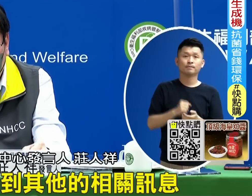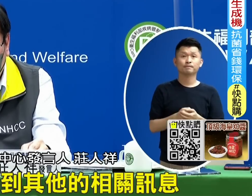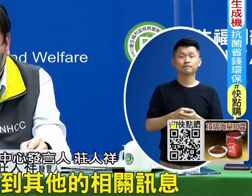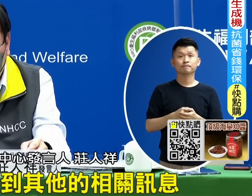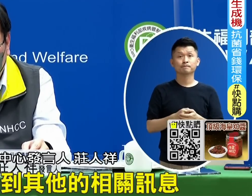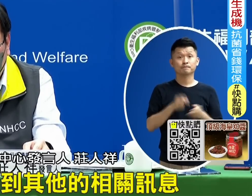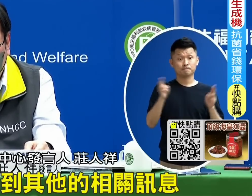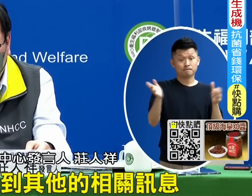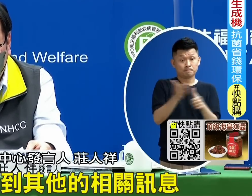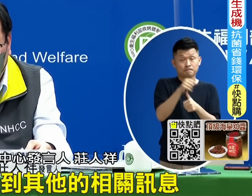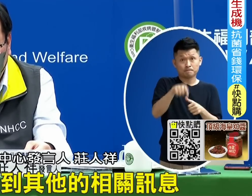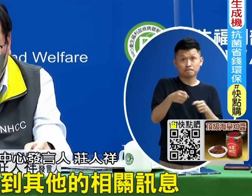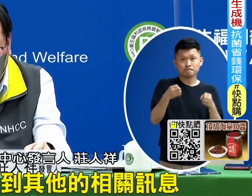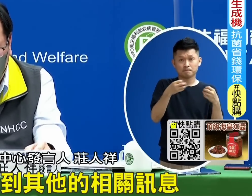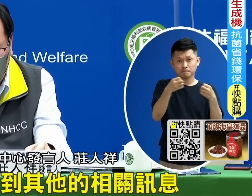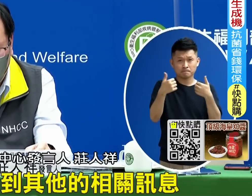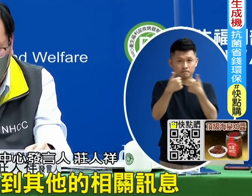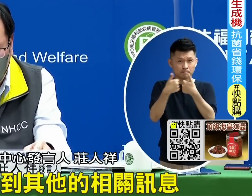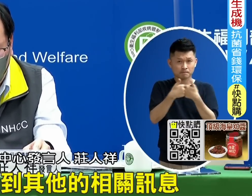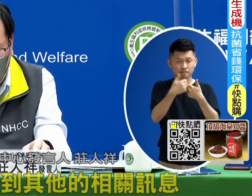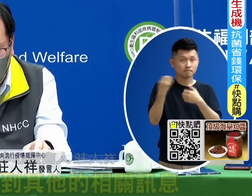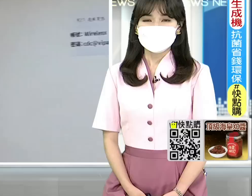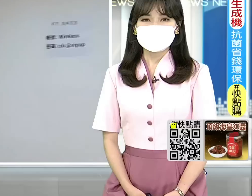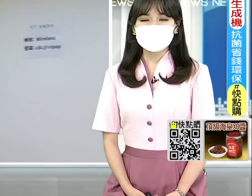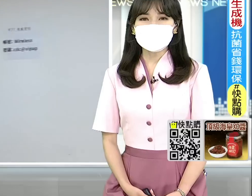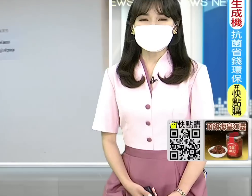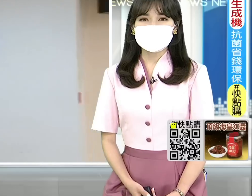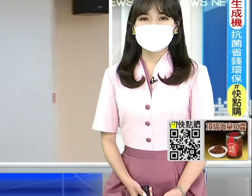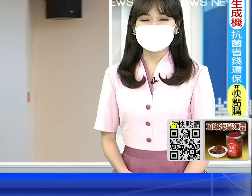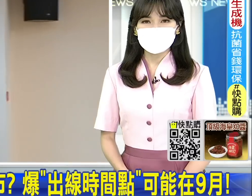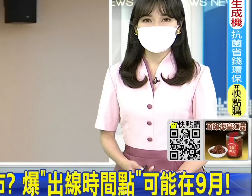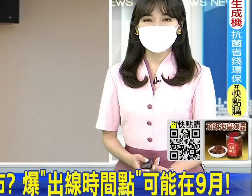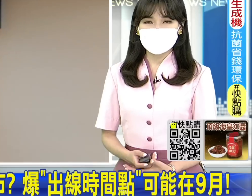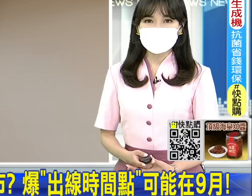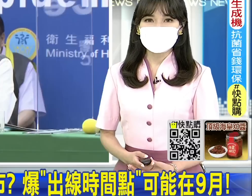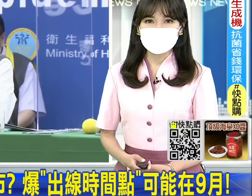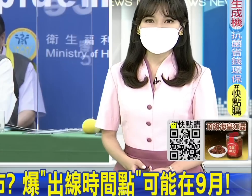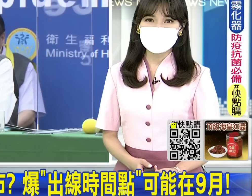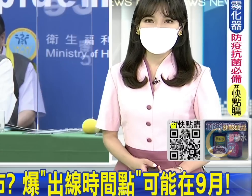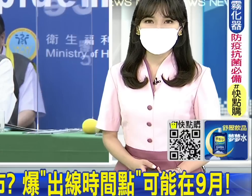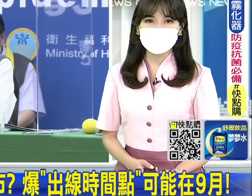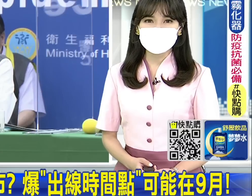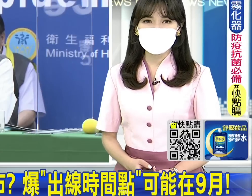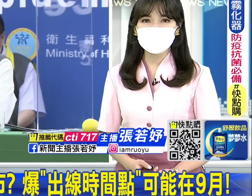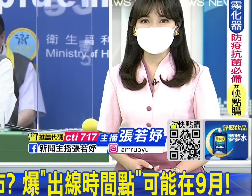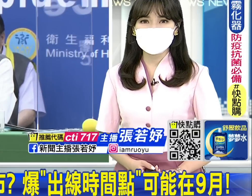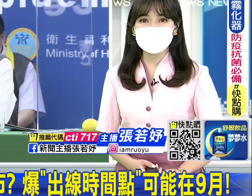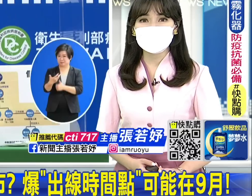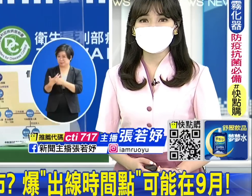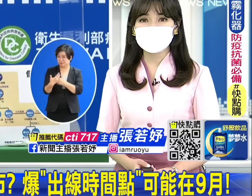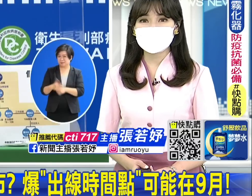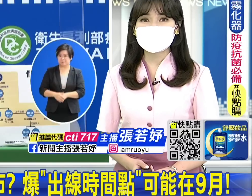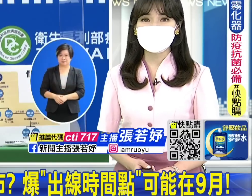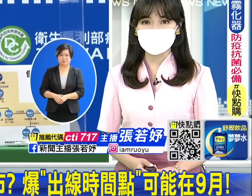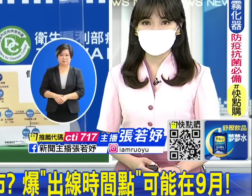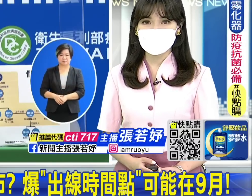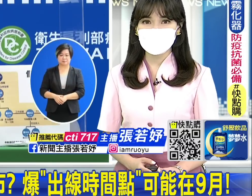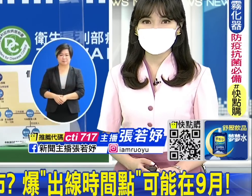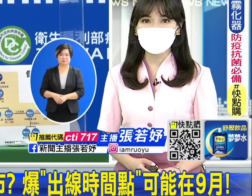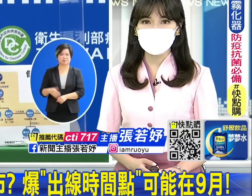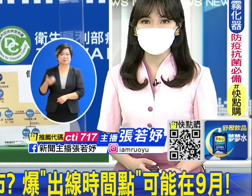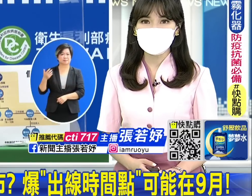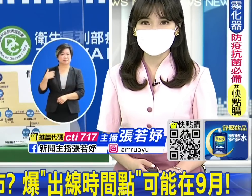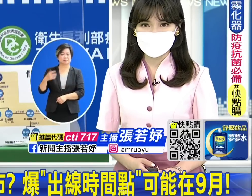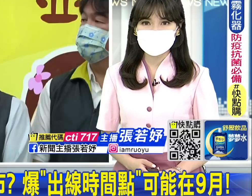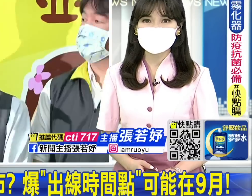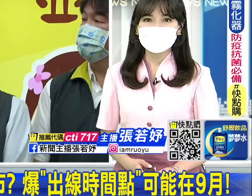有提到其他的相关讯息。 好，就是今天有很多网友都在问说，到底是不是陈时中要华丽转身